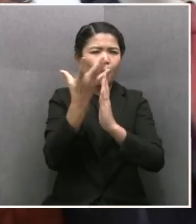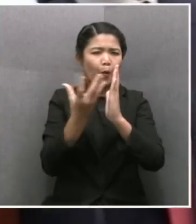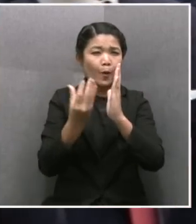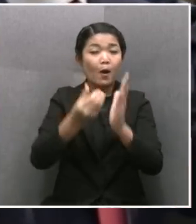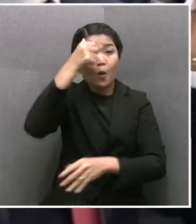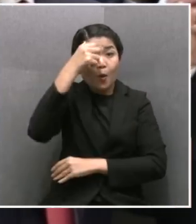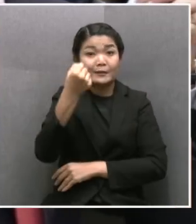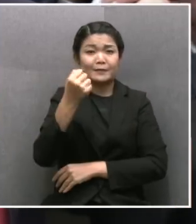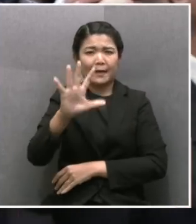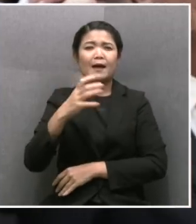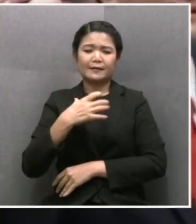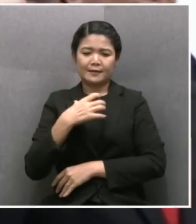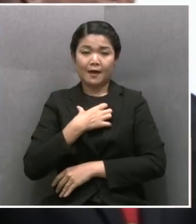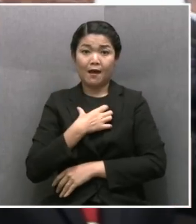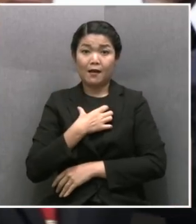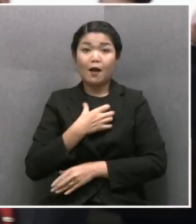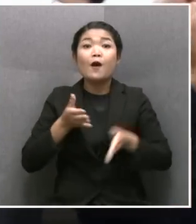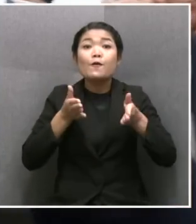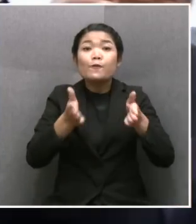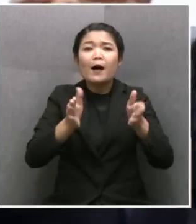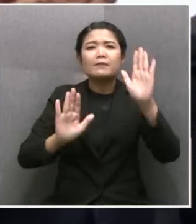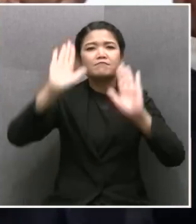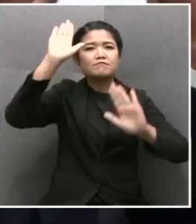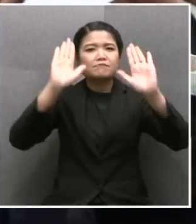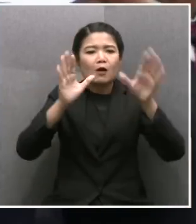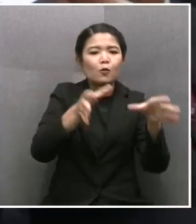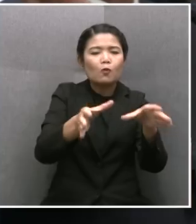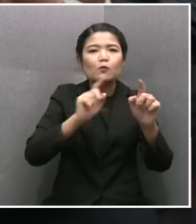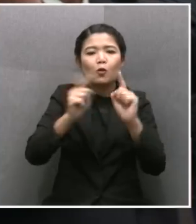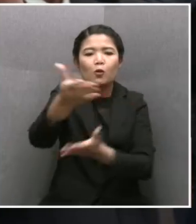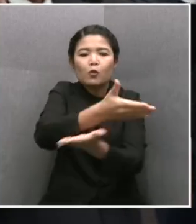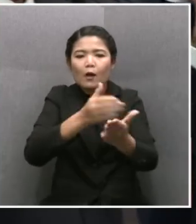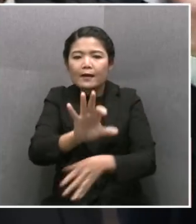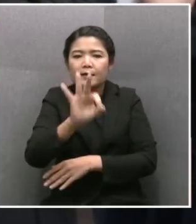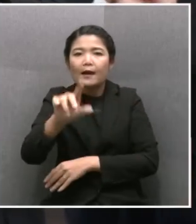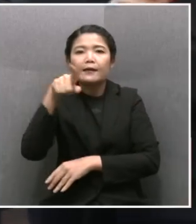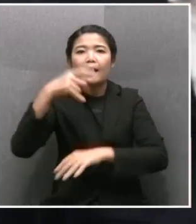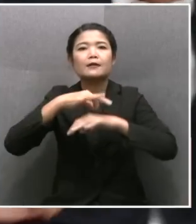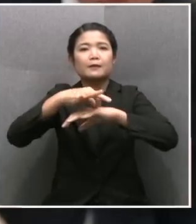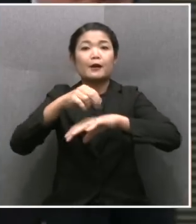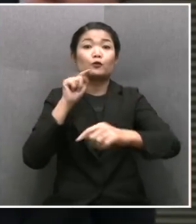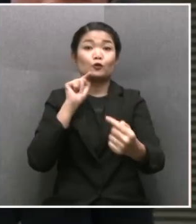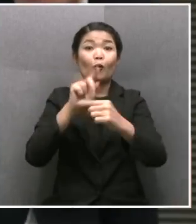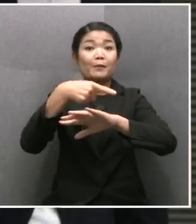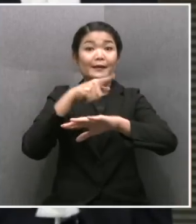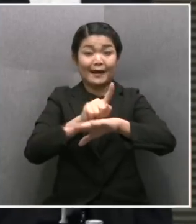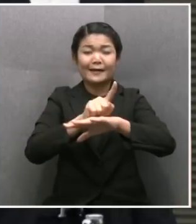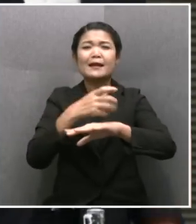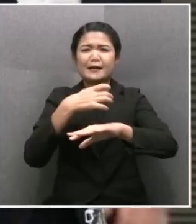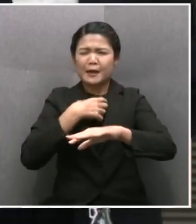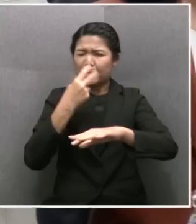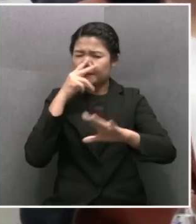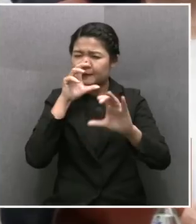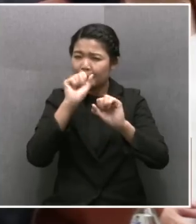วันตนอยากให้ฝ่ายประชาธิปไตยหารือกันเพื่อหาคนที่เหมาะสมที่สุดอยากเห็นความเปลี่ยนแปลงอย่าง